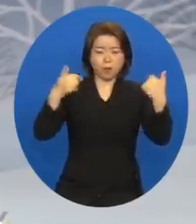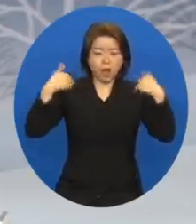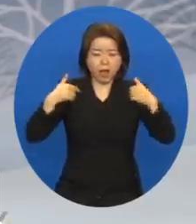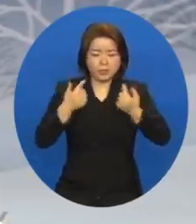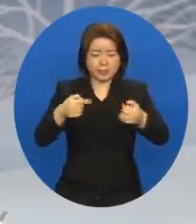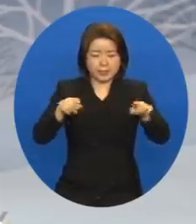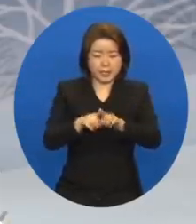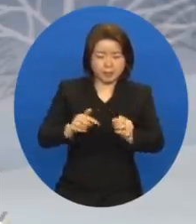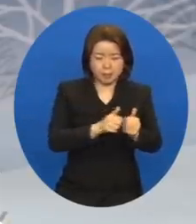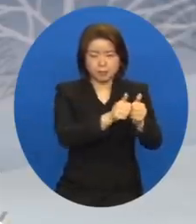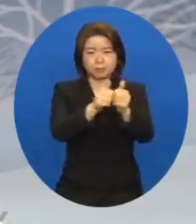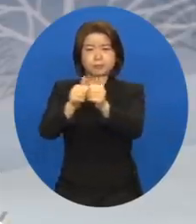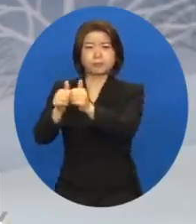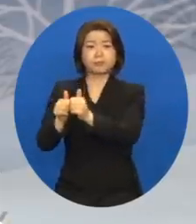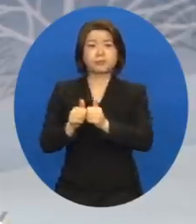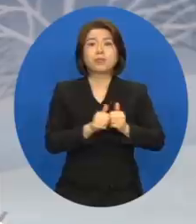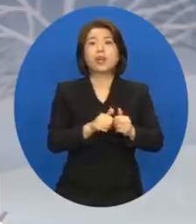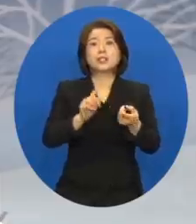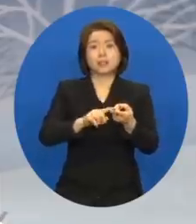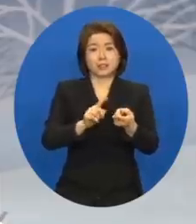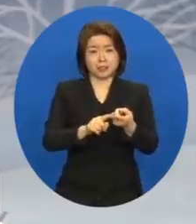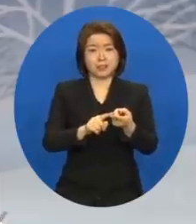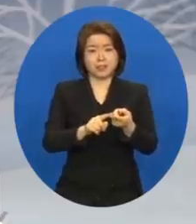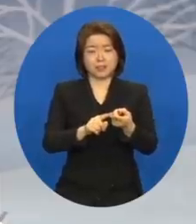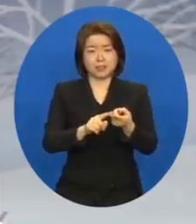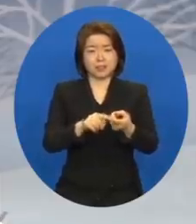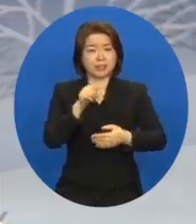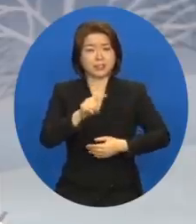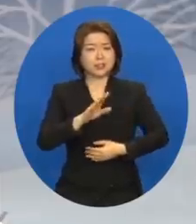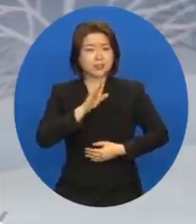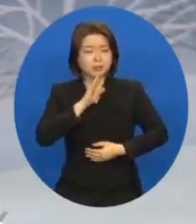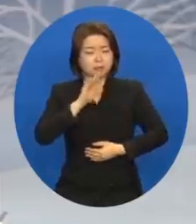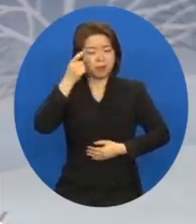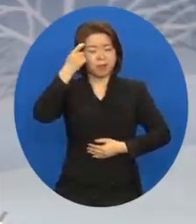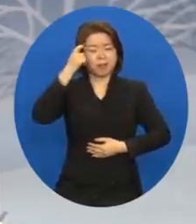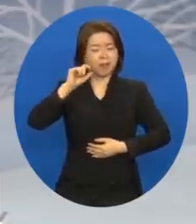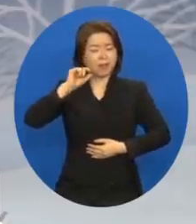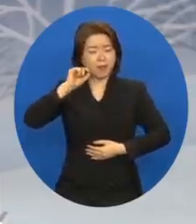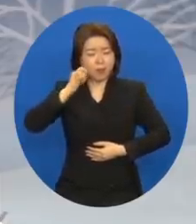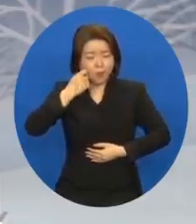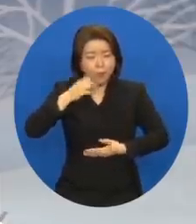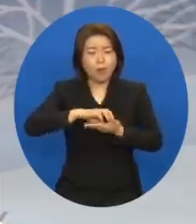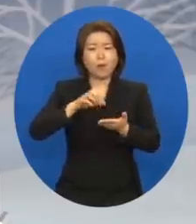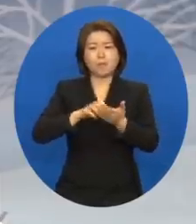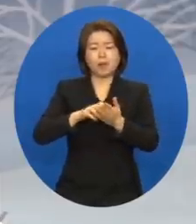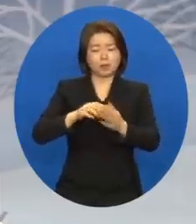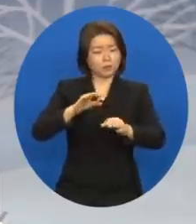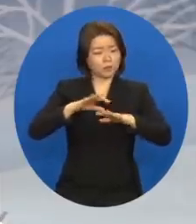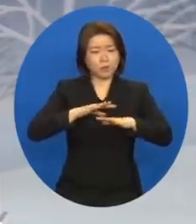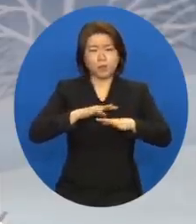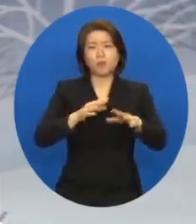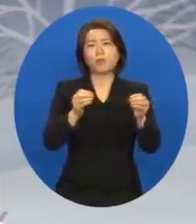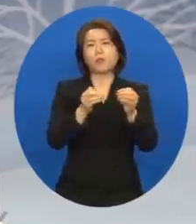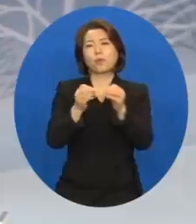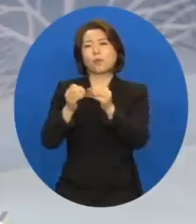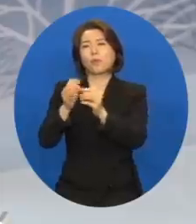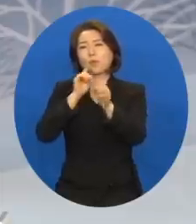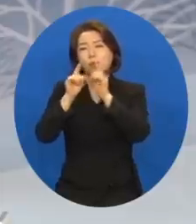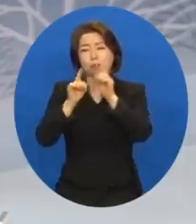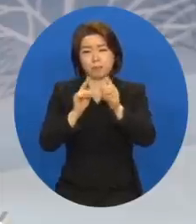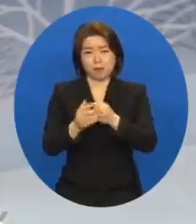거하시고 동행하신다는 것도, 이것도 정말 상상할 수 없이 놀라운 메시지, 하나님의